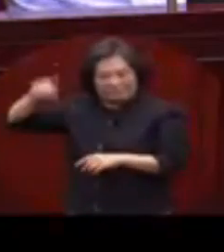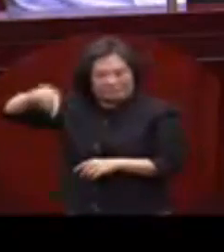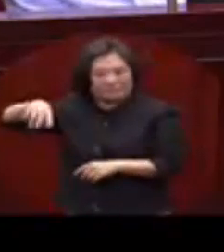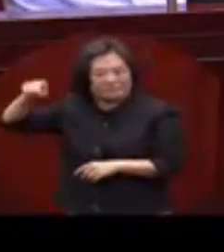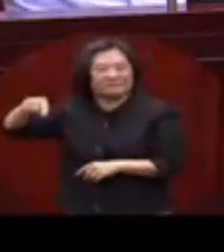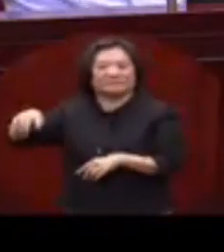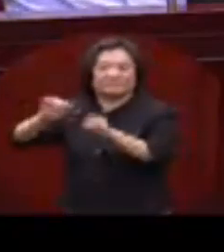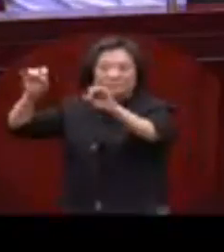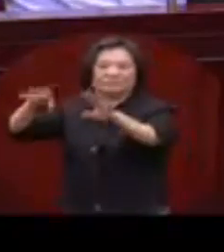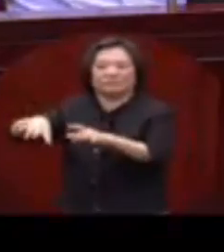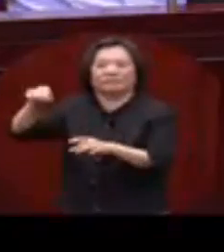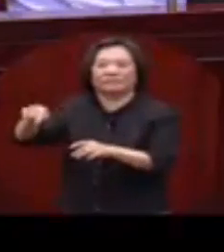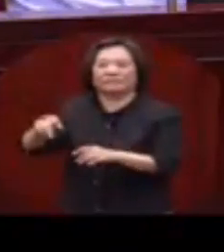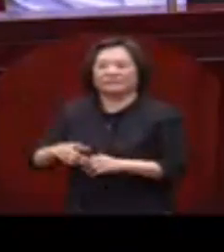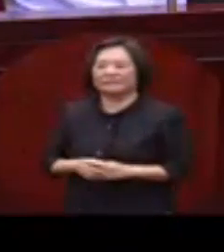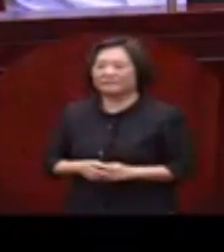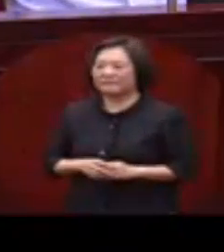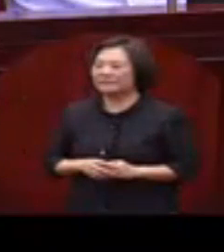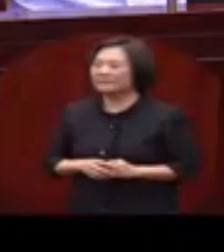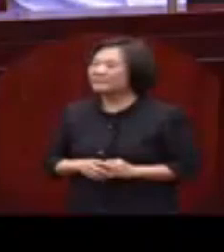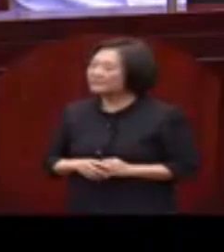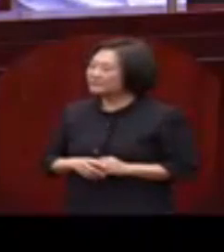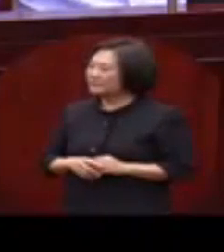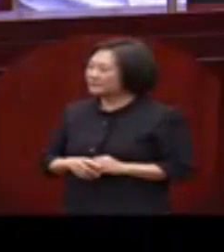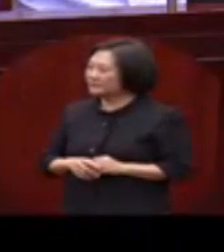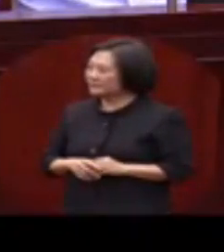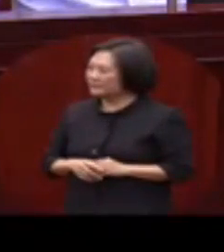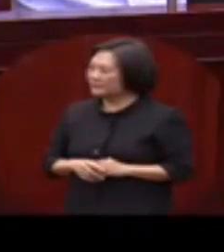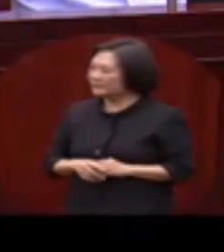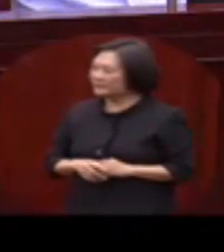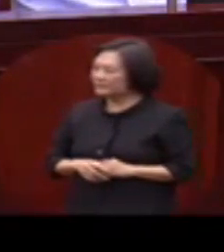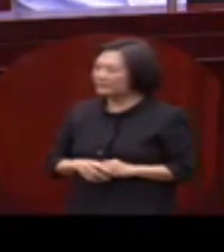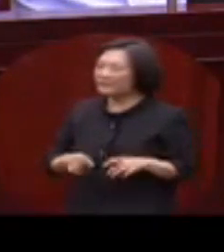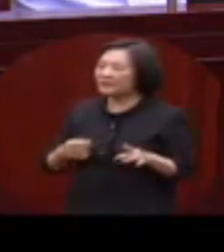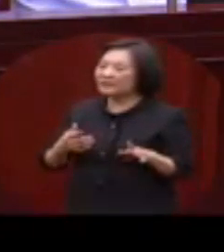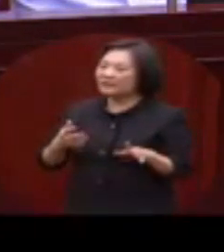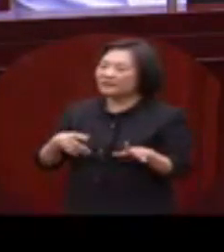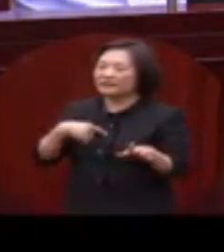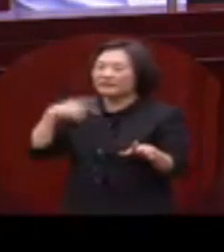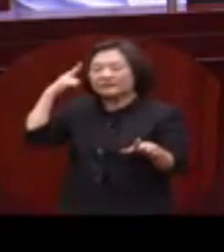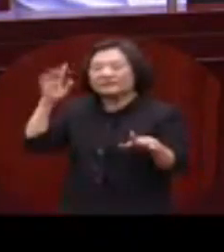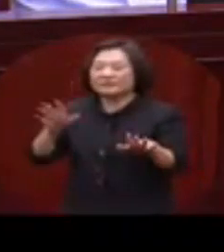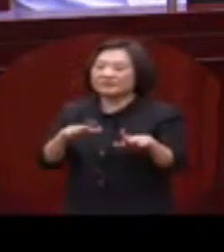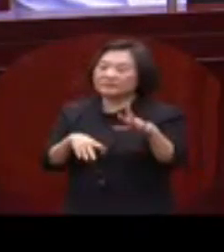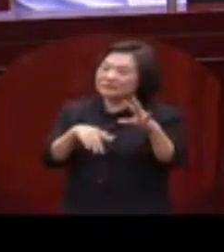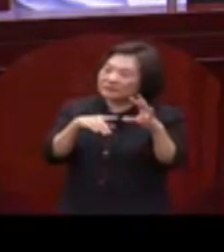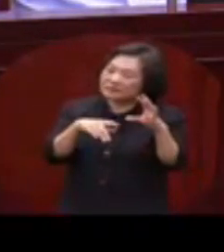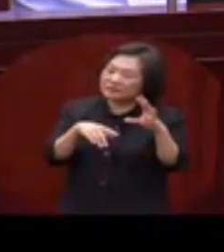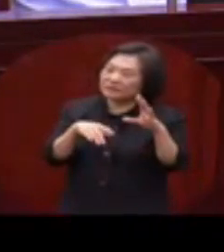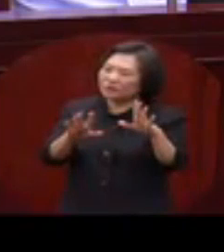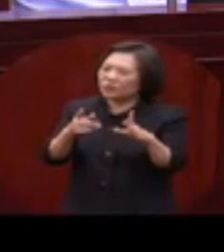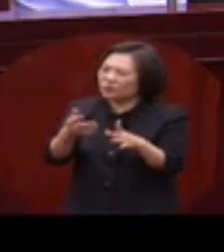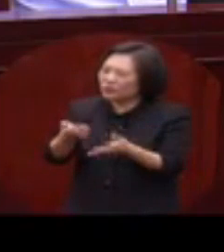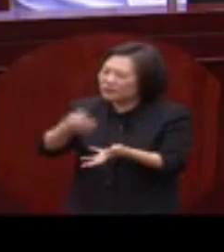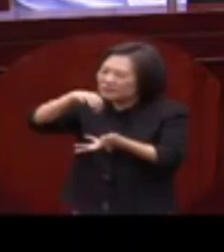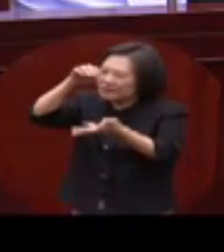单位。那比较特别的是我们要因为当时要关于这个 C1D1 哦，本来说要不要试试那个捷运公司来